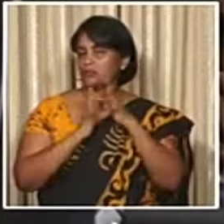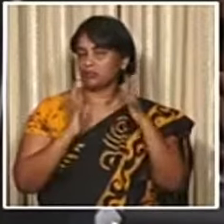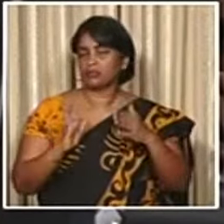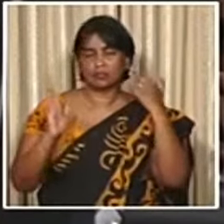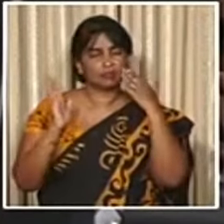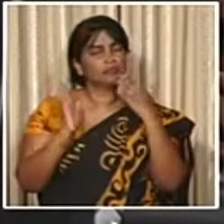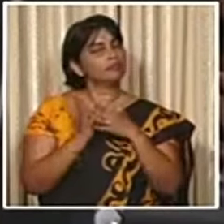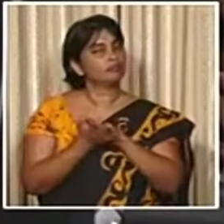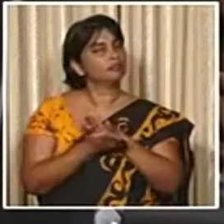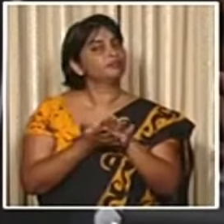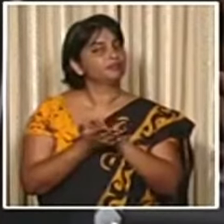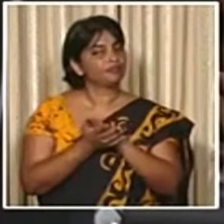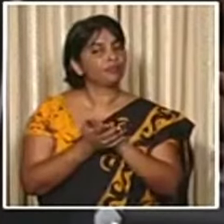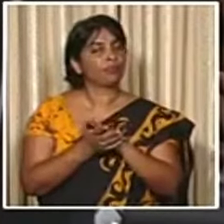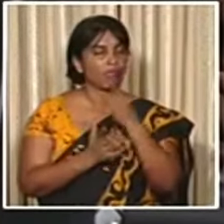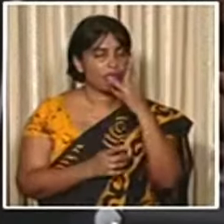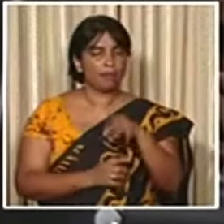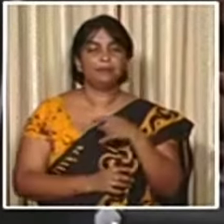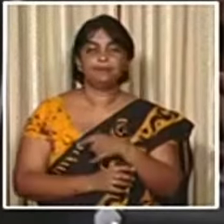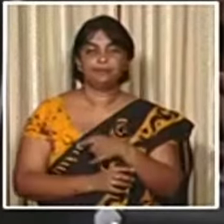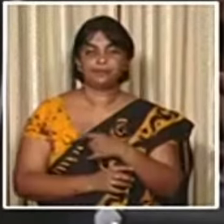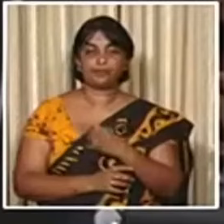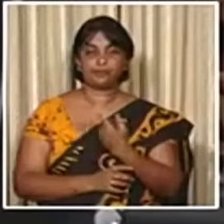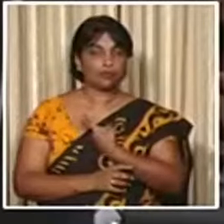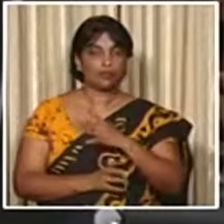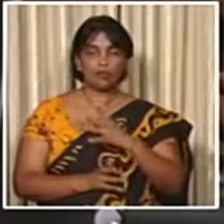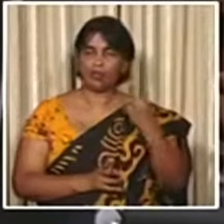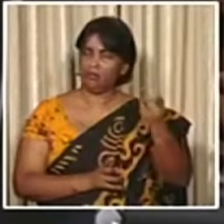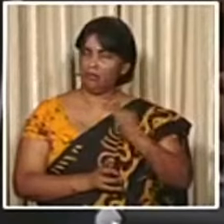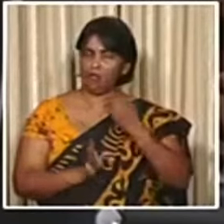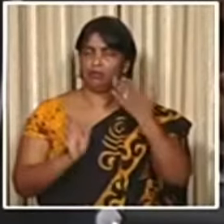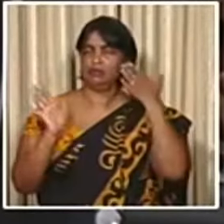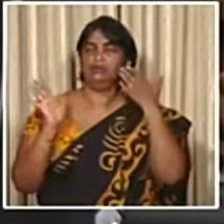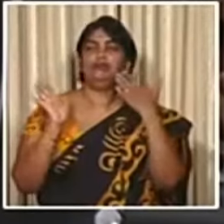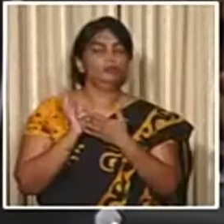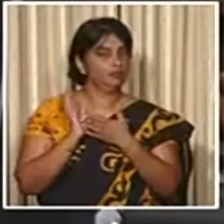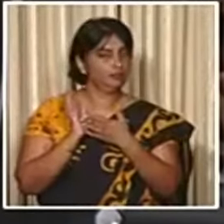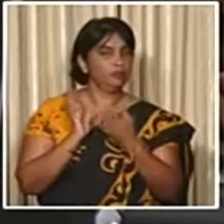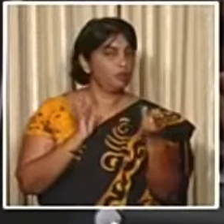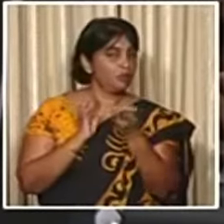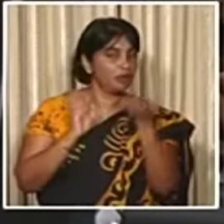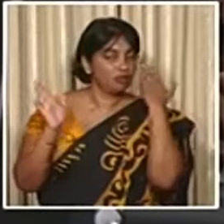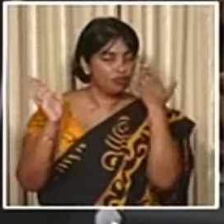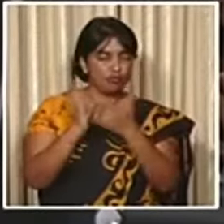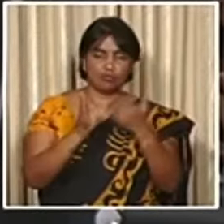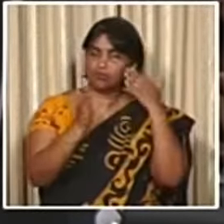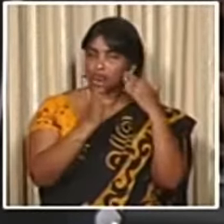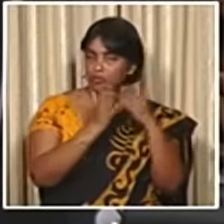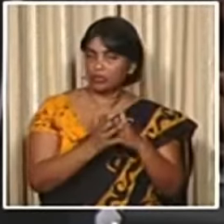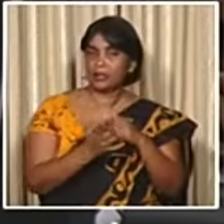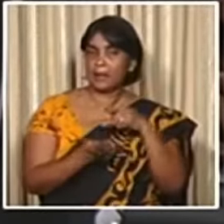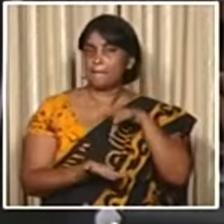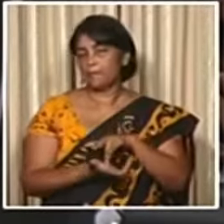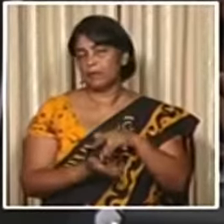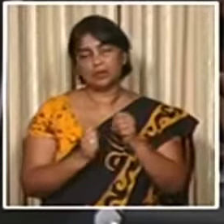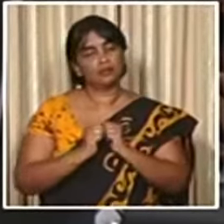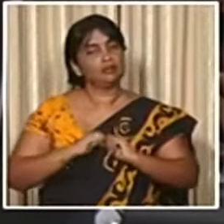පිළිබඳව කල්මනාකාරී වෙන්න ඕන. ඒ නිසා මේක මේ ඒකපාක්ෂික නෙවෙයි දෙපැත්තම හිතලා මේ පිළිබඳව යම් කිසි අතරමැදි